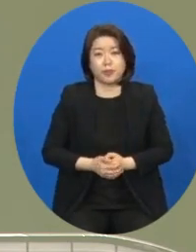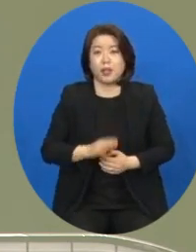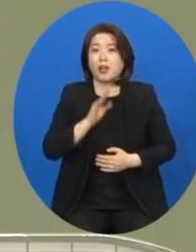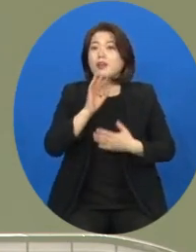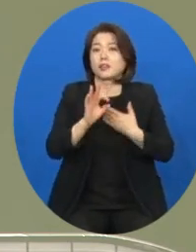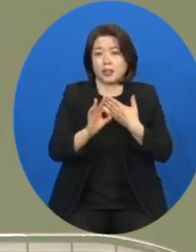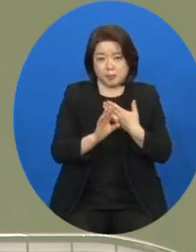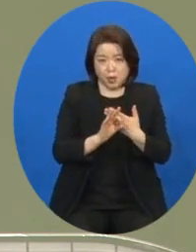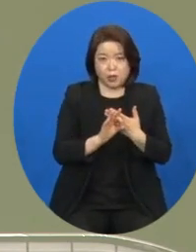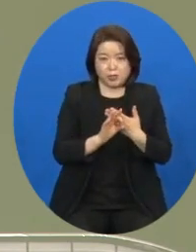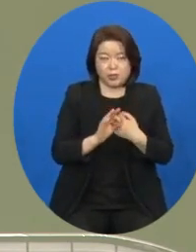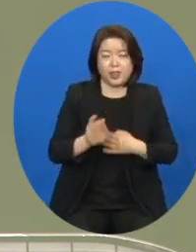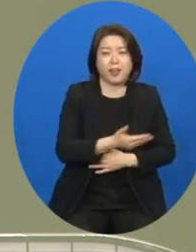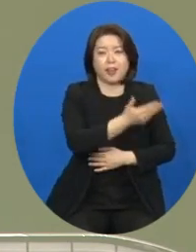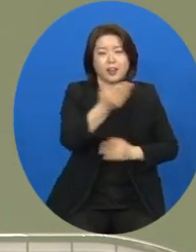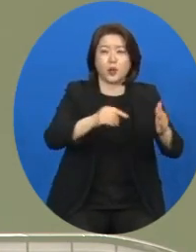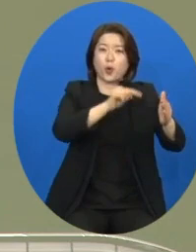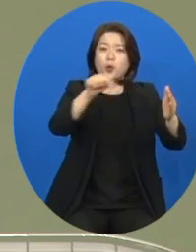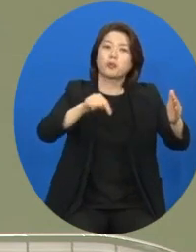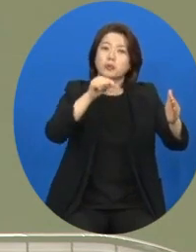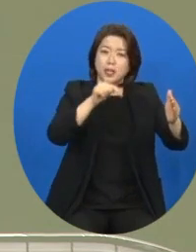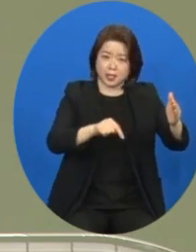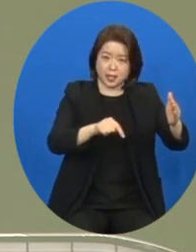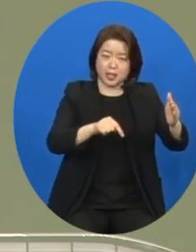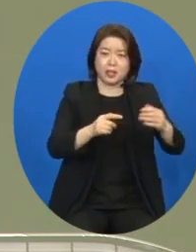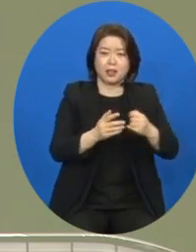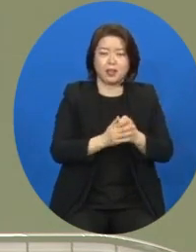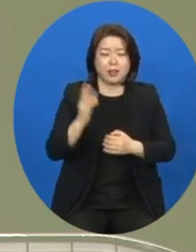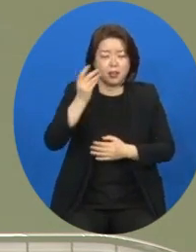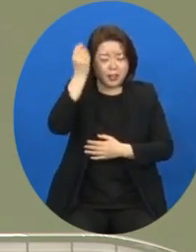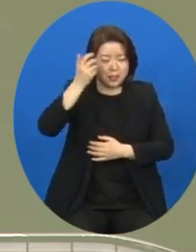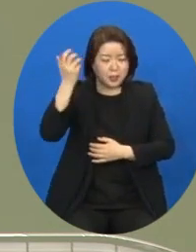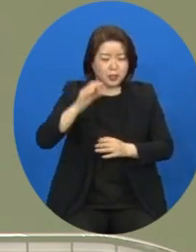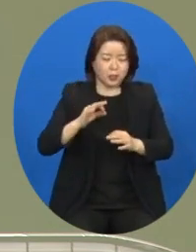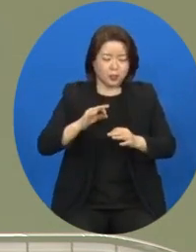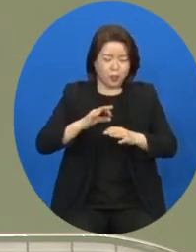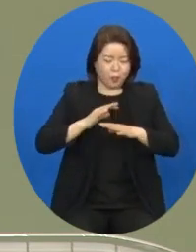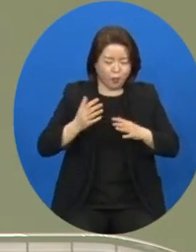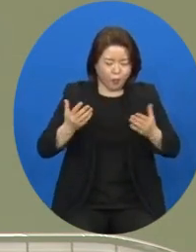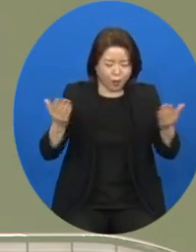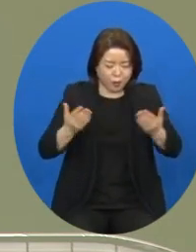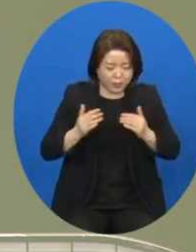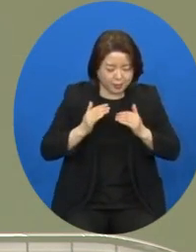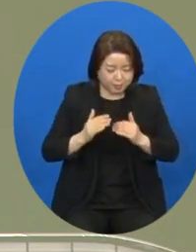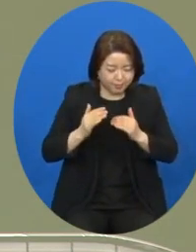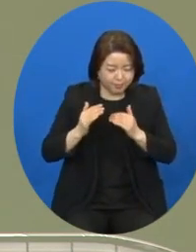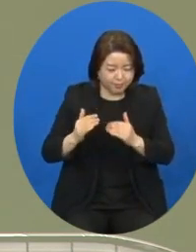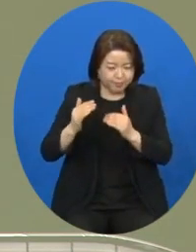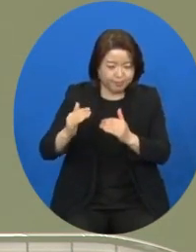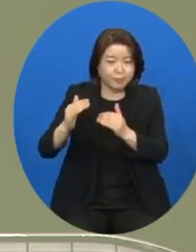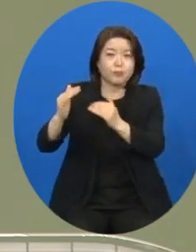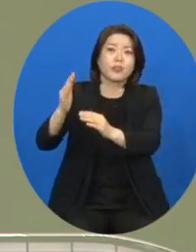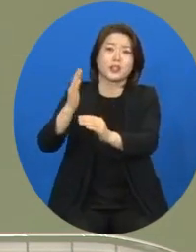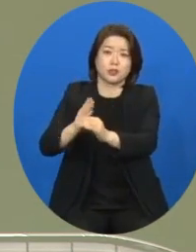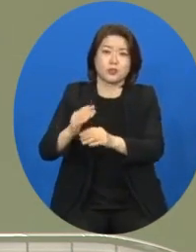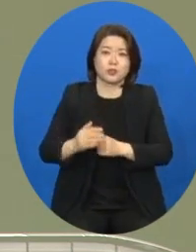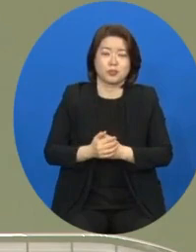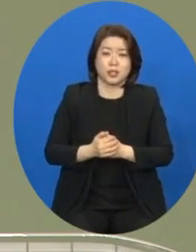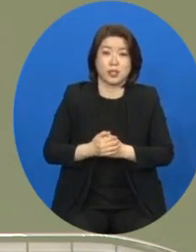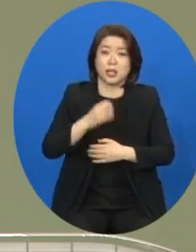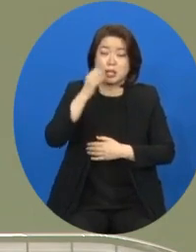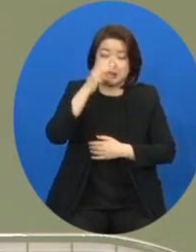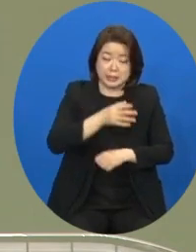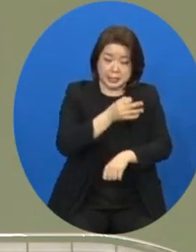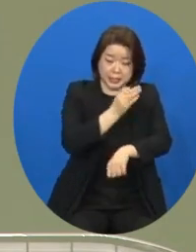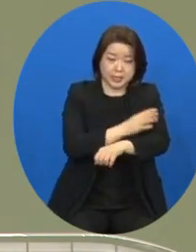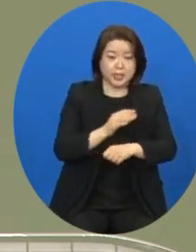그렇다면 여러분 안에는 지금 성령의 놀라운 일이 진행되고 있는 거예요. 그저 단순히 여러분에게 이렇게 저렇게